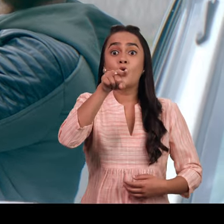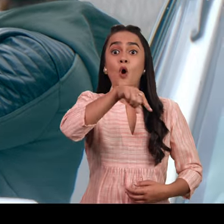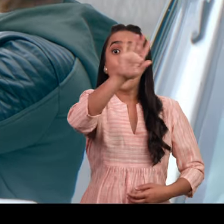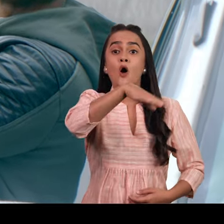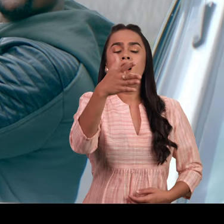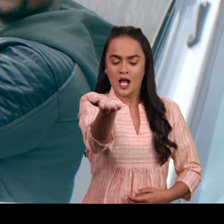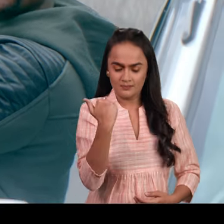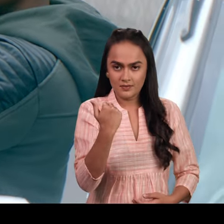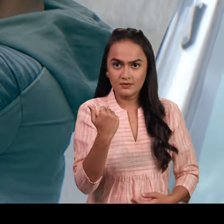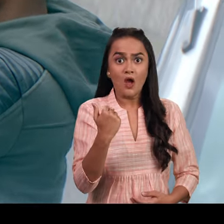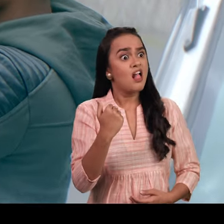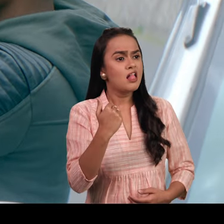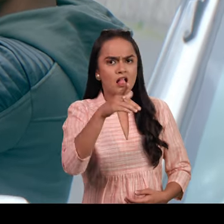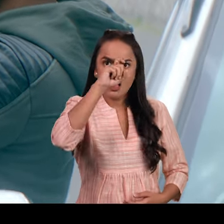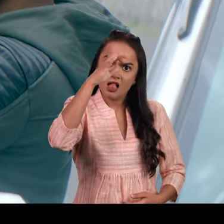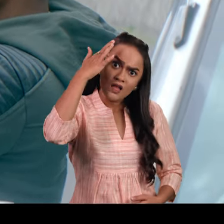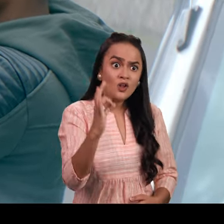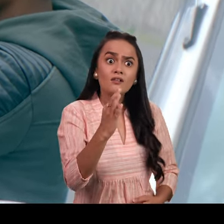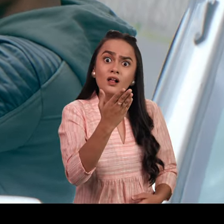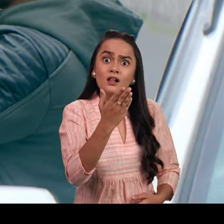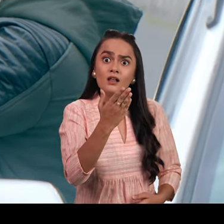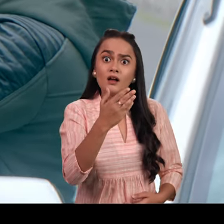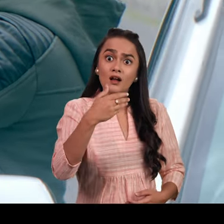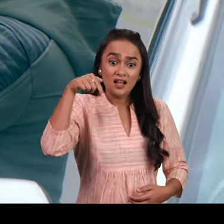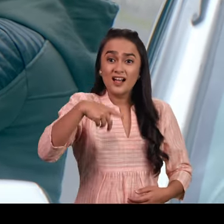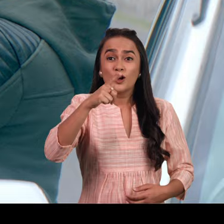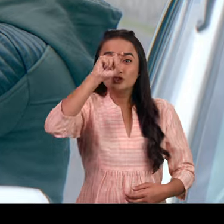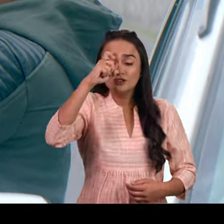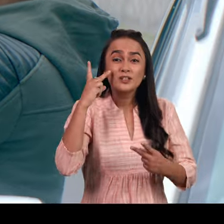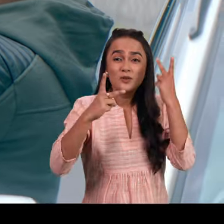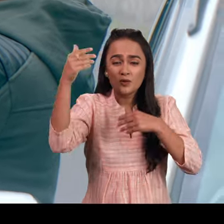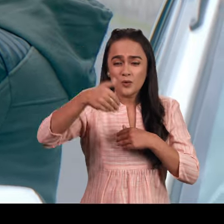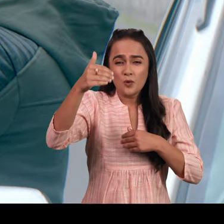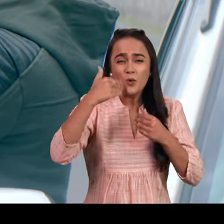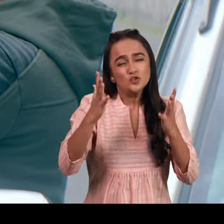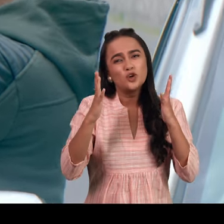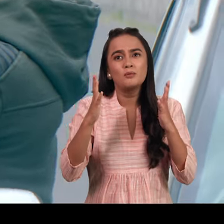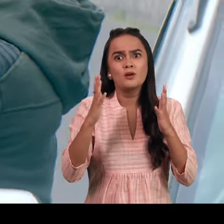એ પાન આપી દો. સલા, તને ગુજરાતી આવડે છે? અહીંયા